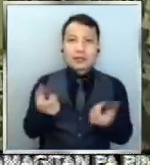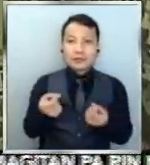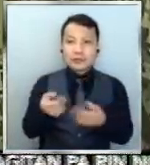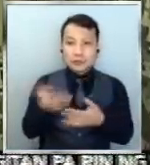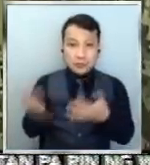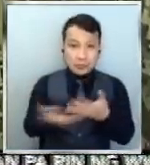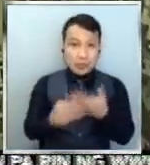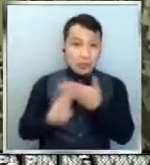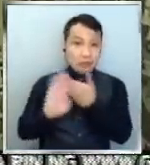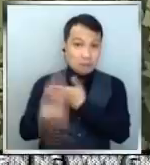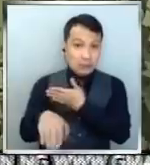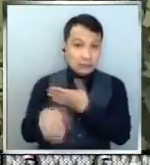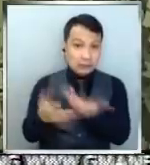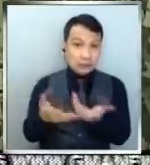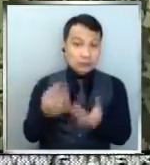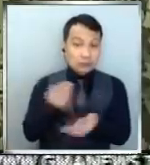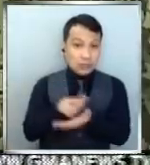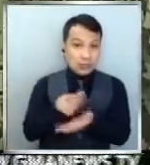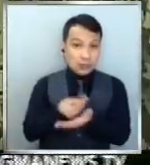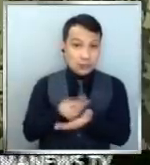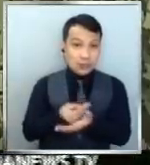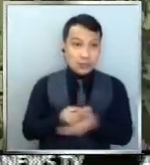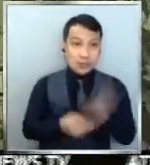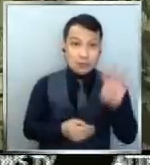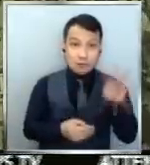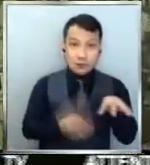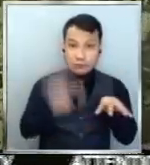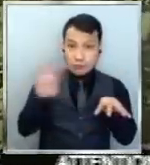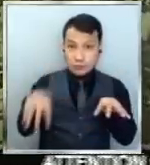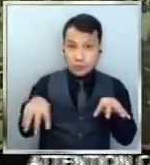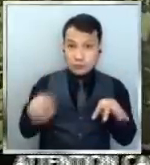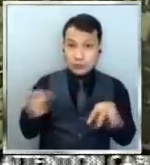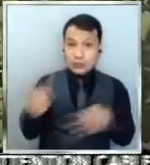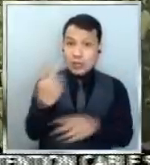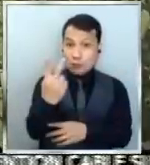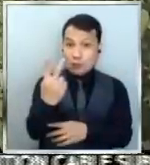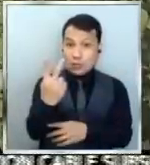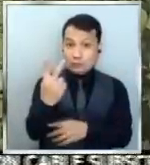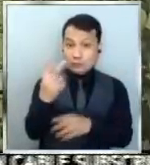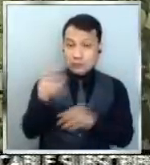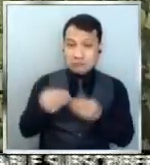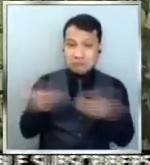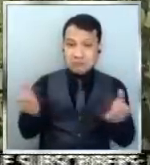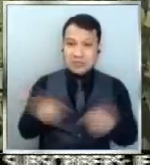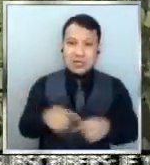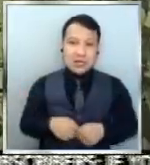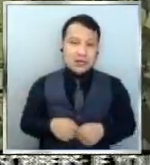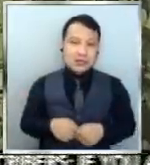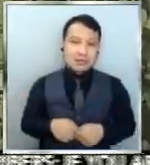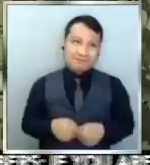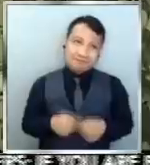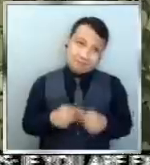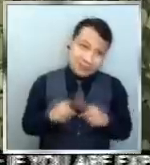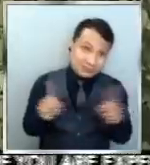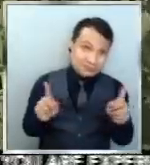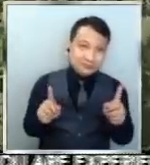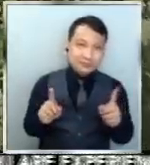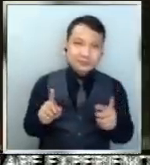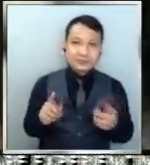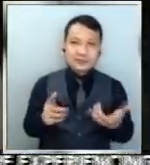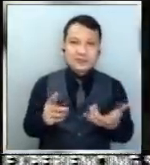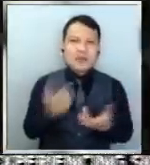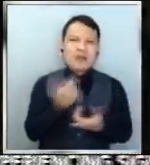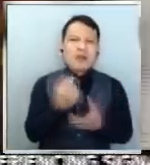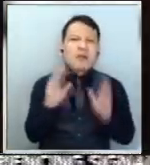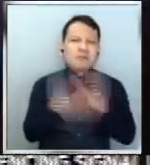lang yung tig 4,000 ng dalawang biktima. Pero nga, crime has been